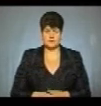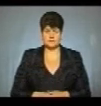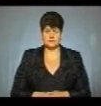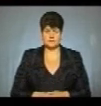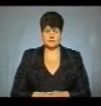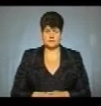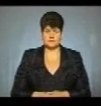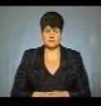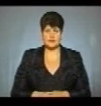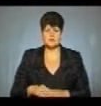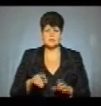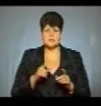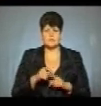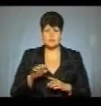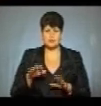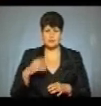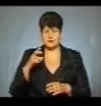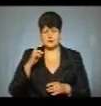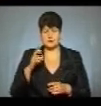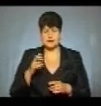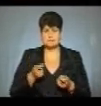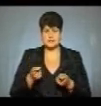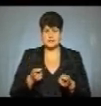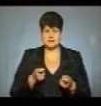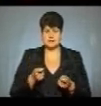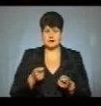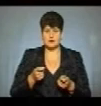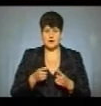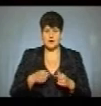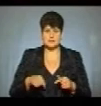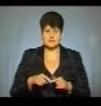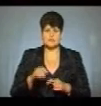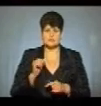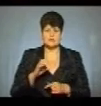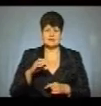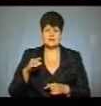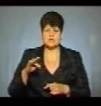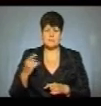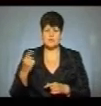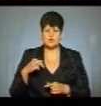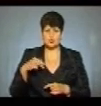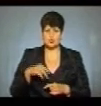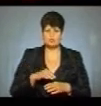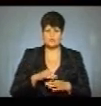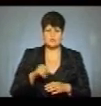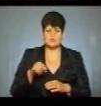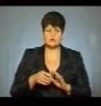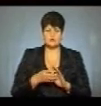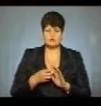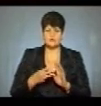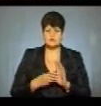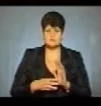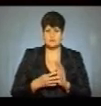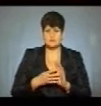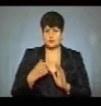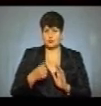За словами голови обласної організації «Меморіал» імені Василя Стуса Антона Грицишина, першу ходу провели у